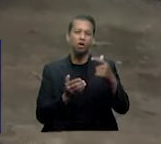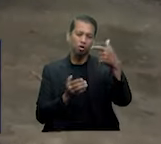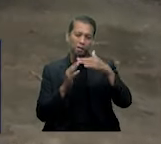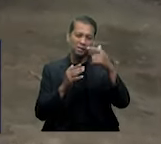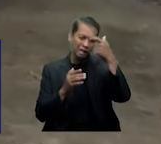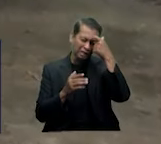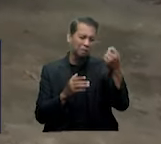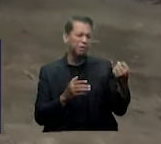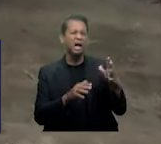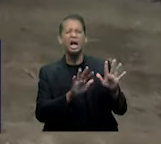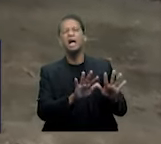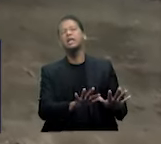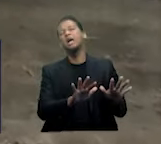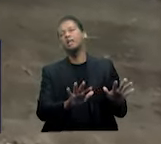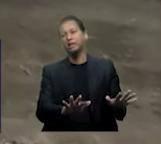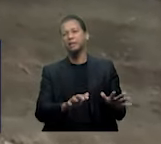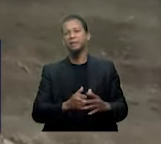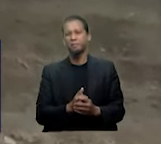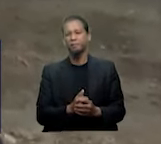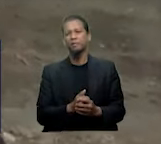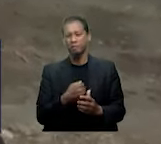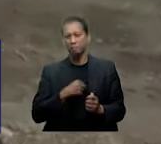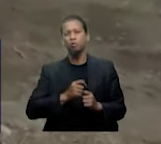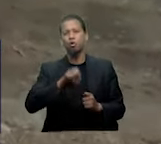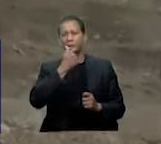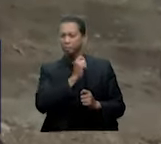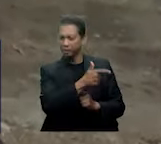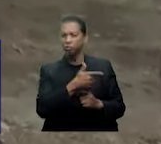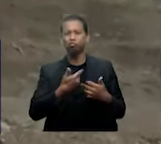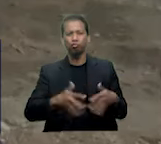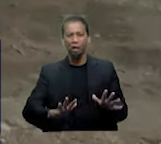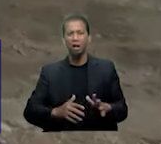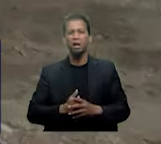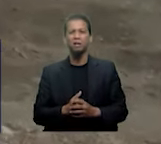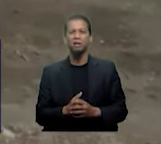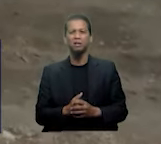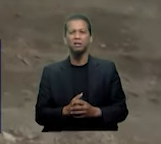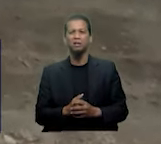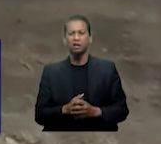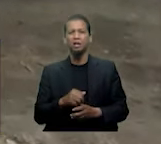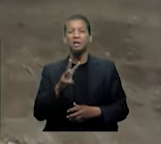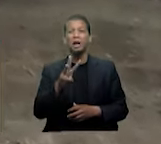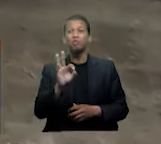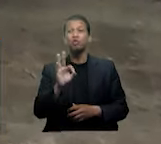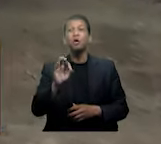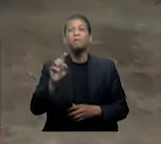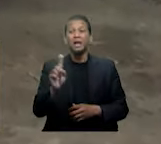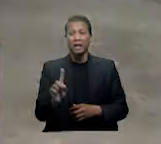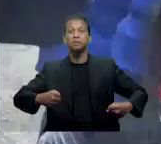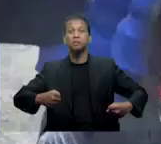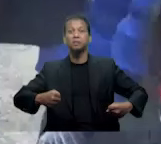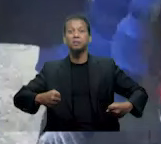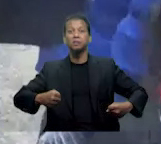nanti aja, sudah diobat soalnya. Baru sekitar setengah jam nggak ada, terus adiknya teriak-teriak, tolong-tolong mas